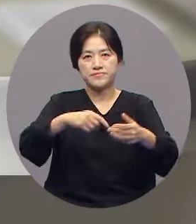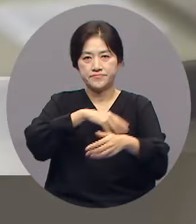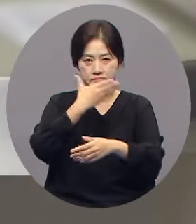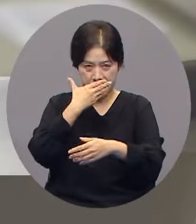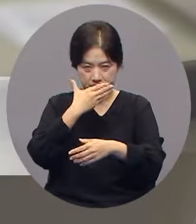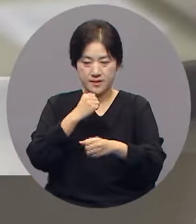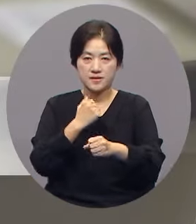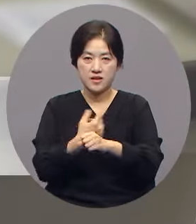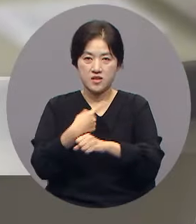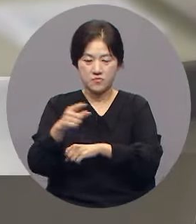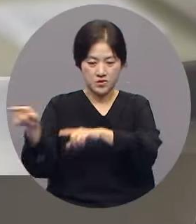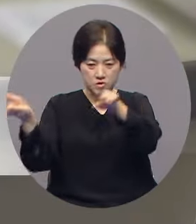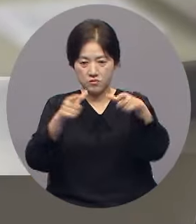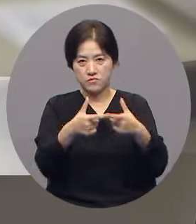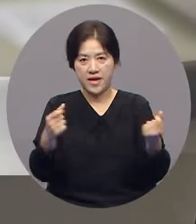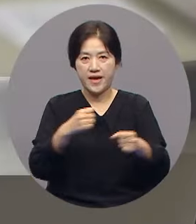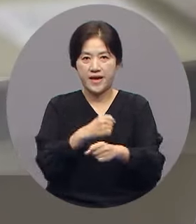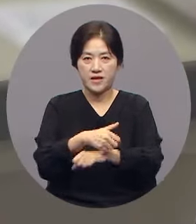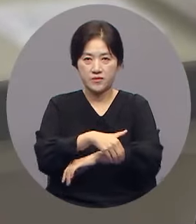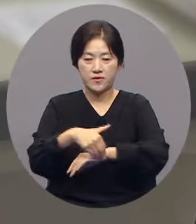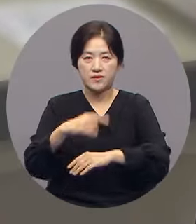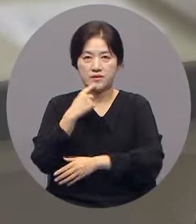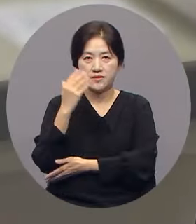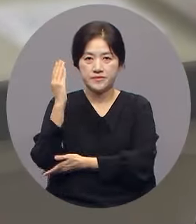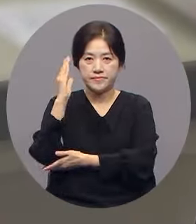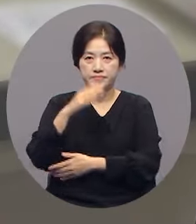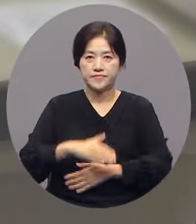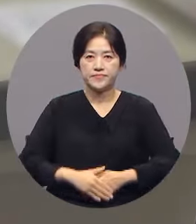내년부터는 전국으로 확대한다고 밝혔습니다